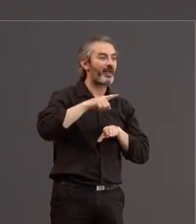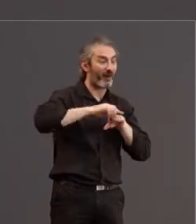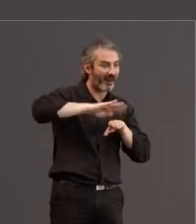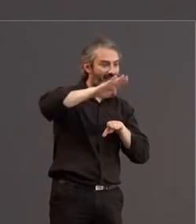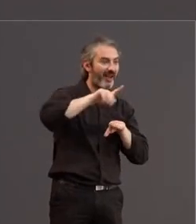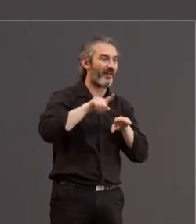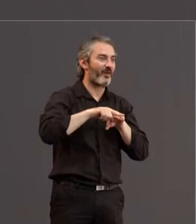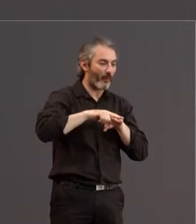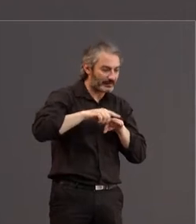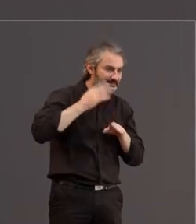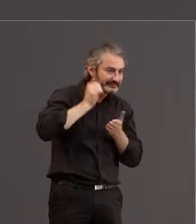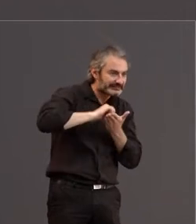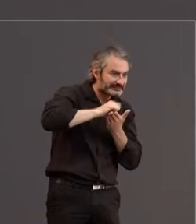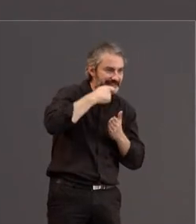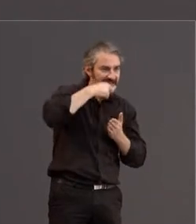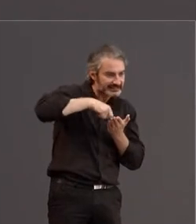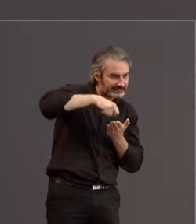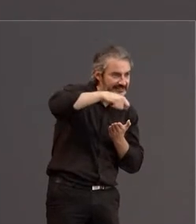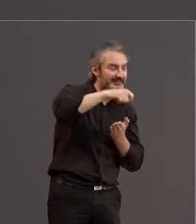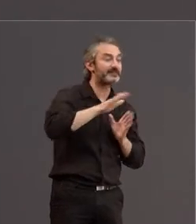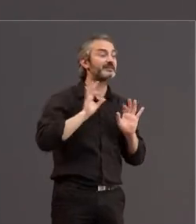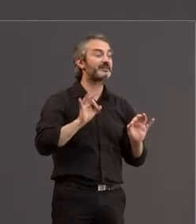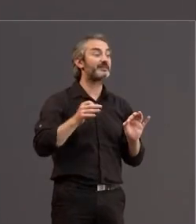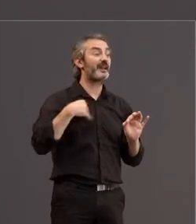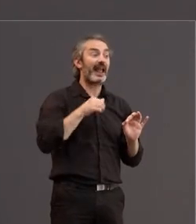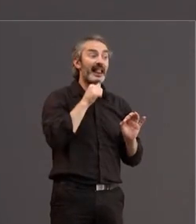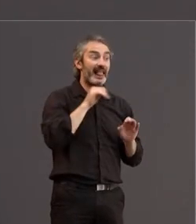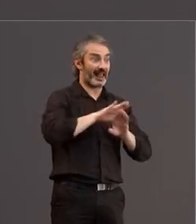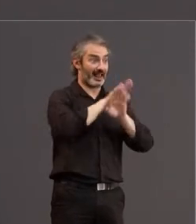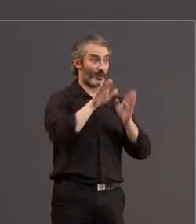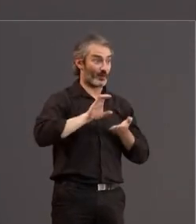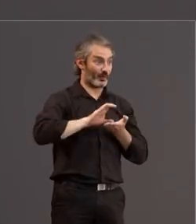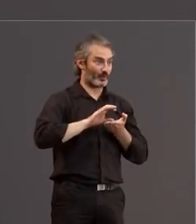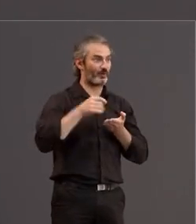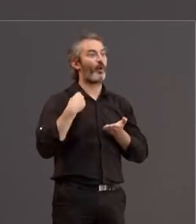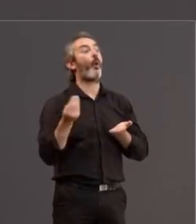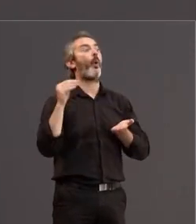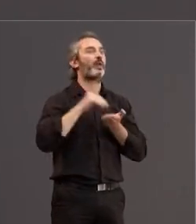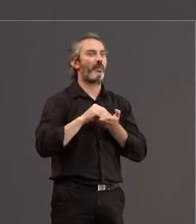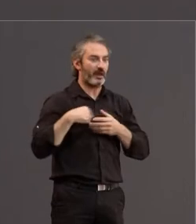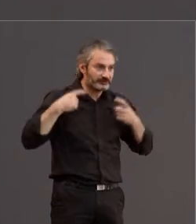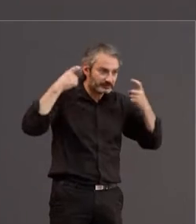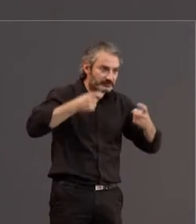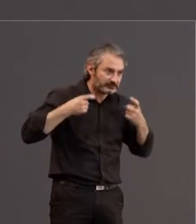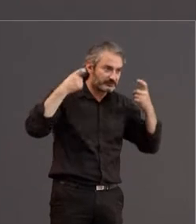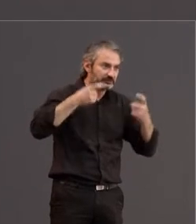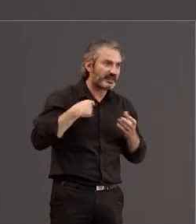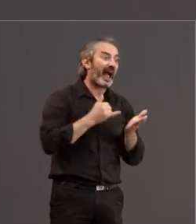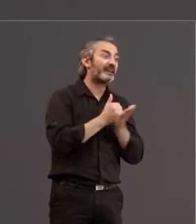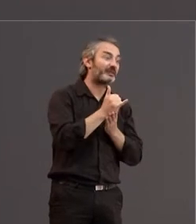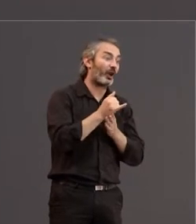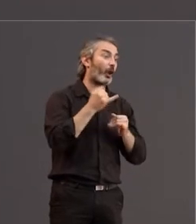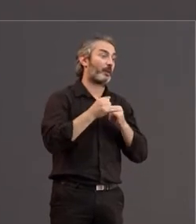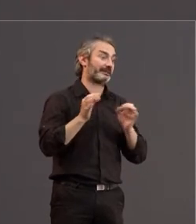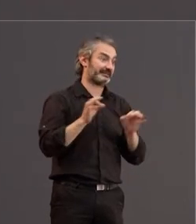la Ventafocs, no? En tornar, ja quedava molt poc per acabar el curs i vaig haver de posar-me al dia amb alguna assignatura no convalidable,